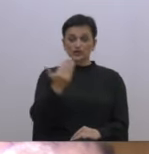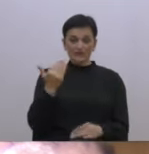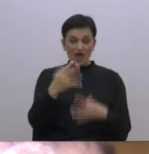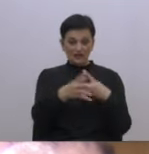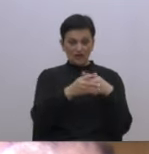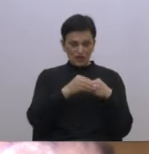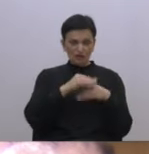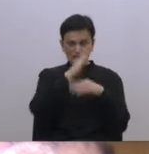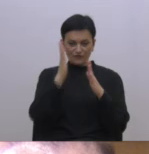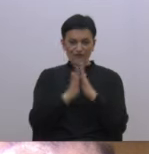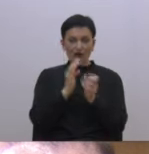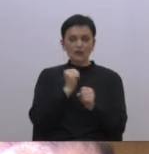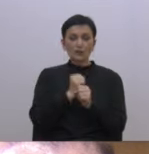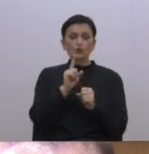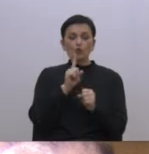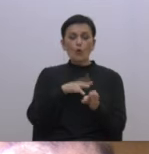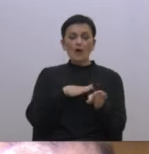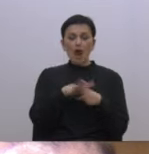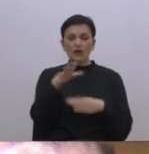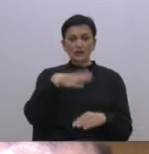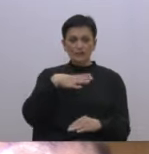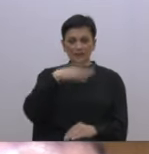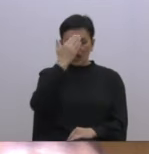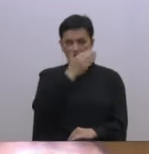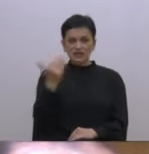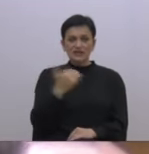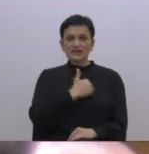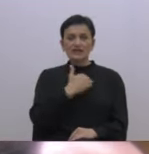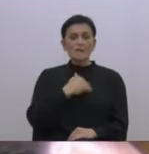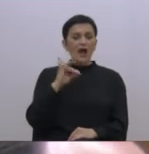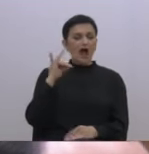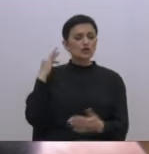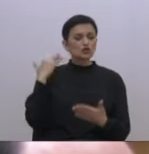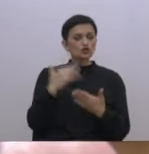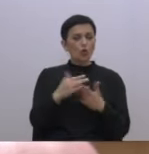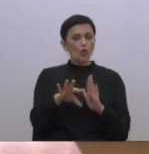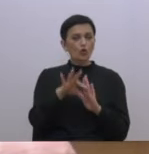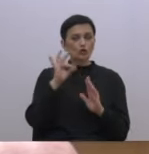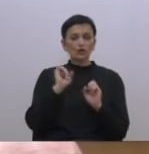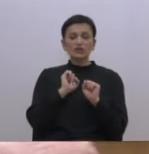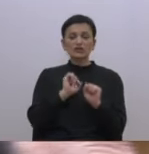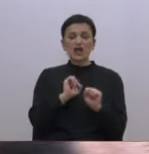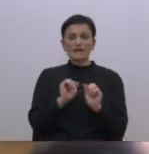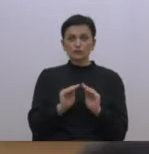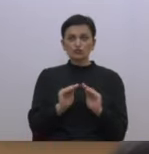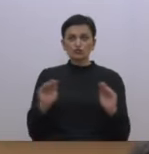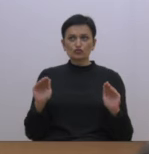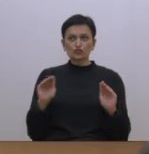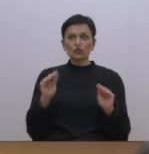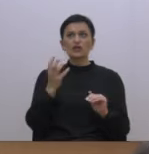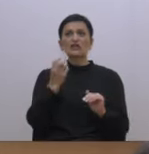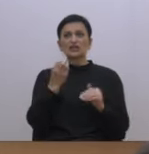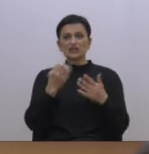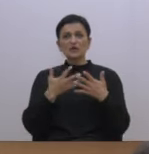ყველაფერს გავაკეთებთ, რომ აღსრულდეს ქართველი ხალხის ნება და ისტორიული არჩევანი. დავიცავთ მშვიდობას, კიდევ უფრო